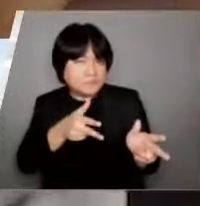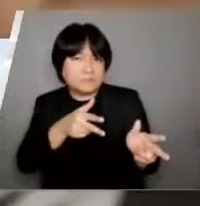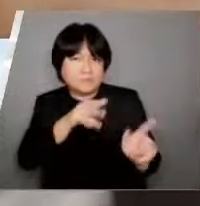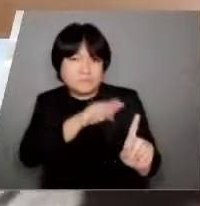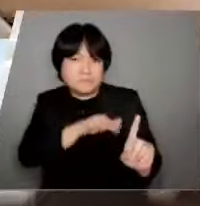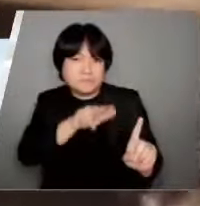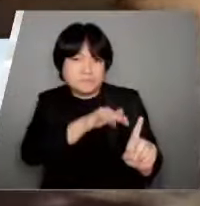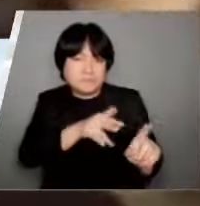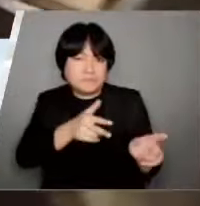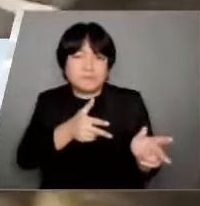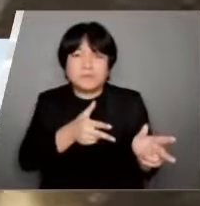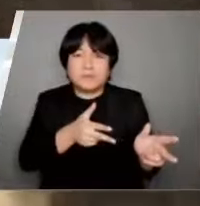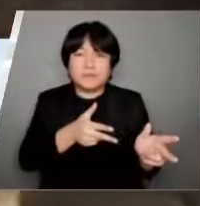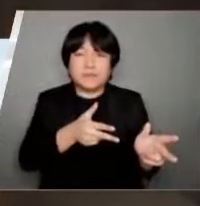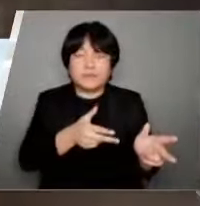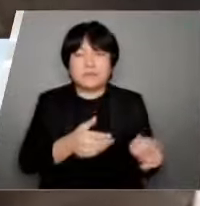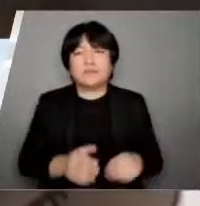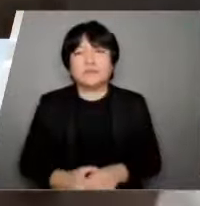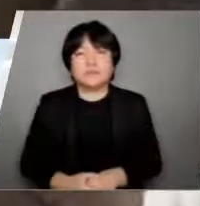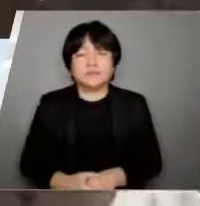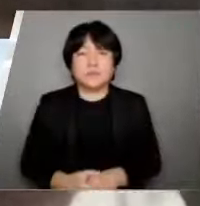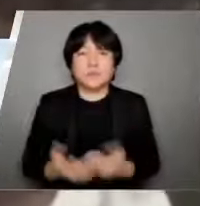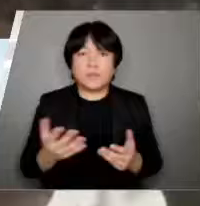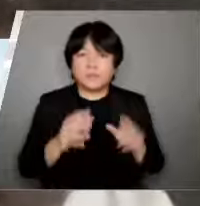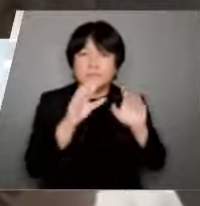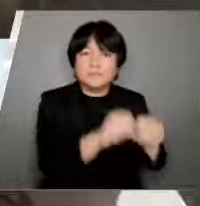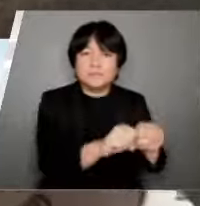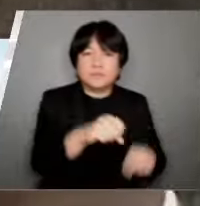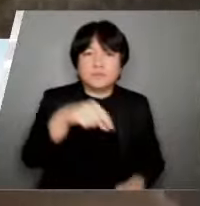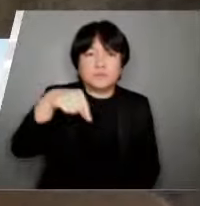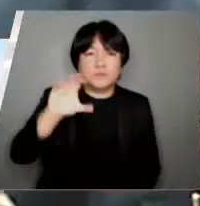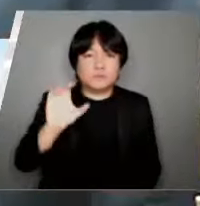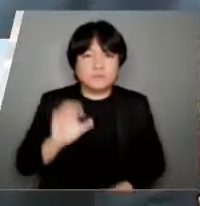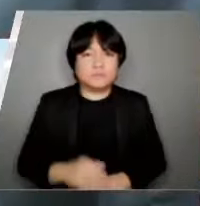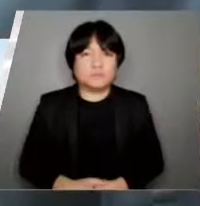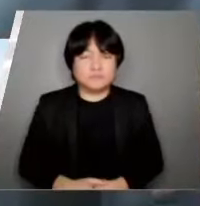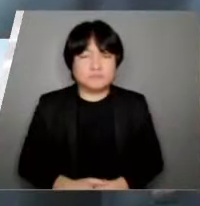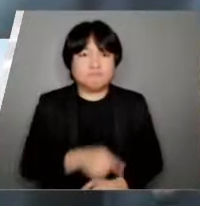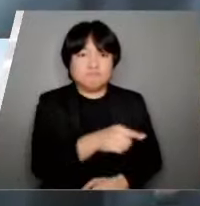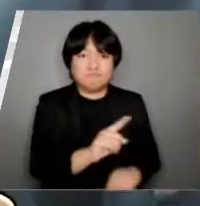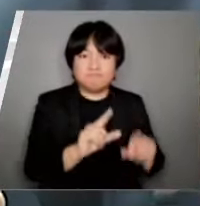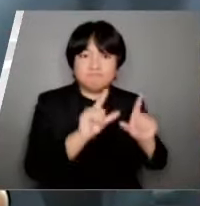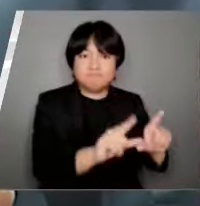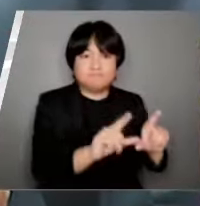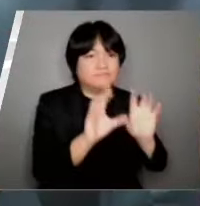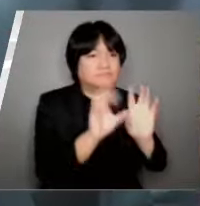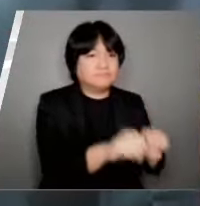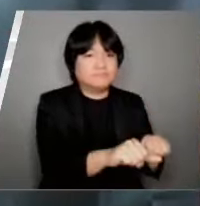Nasukol sila sa checkpoint na ito sa Quezon City. Agad inaresto ang mga suspect. Nagkaroon tayo ng